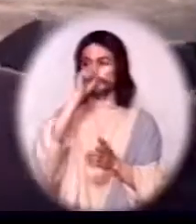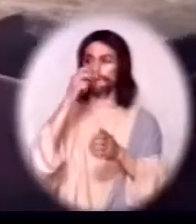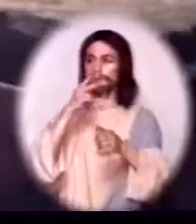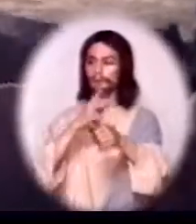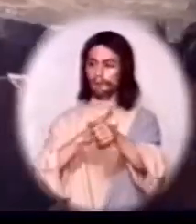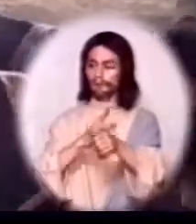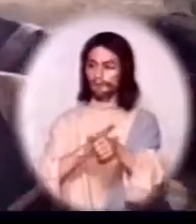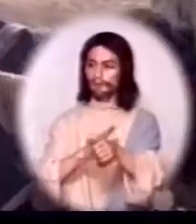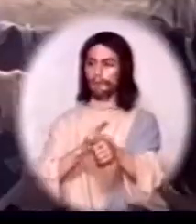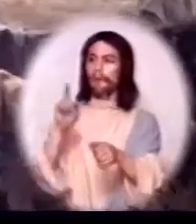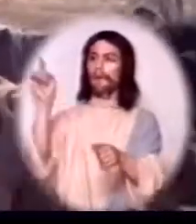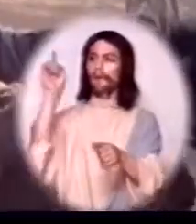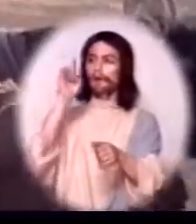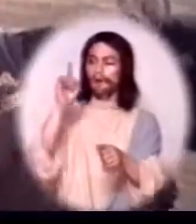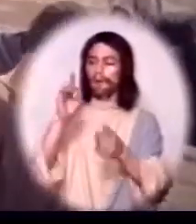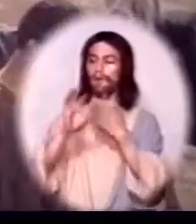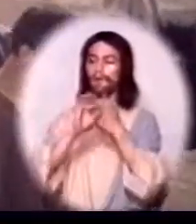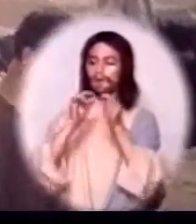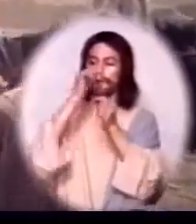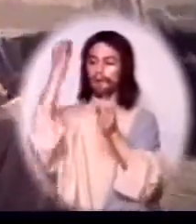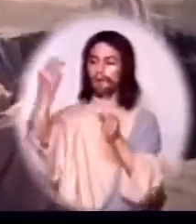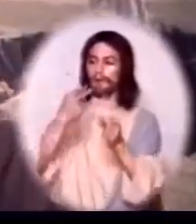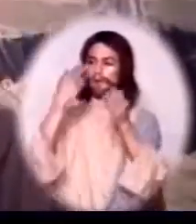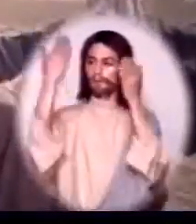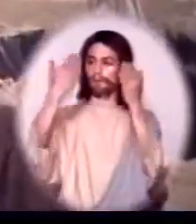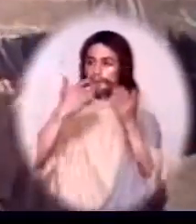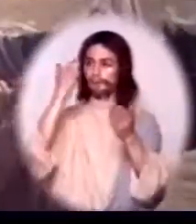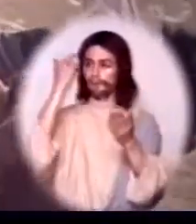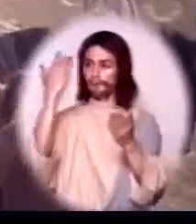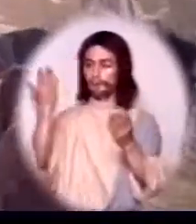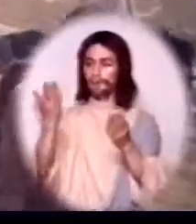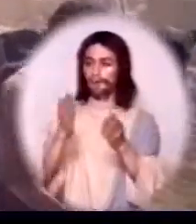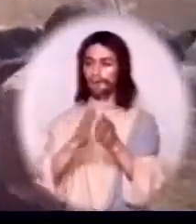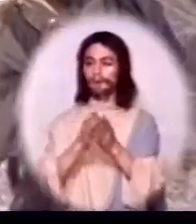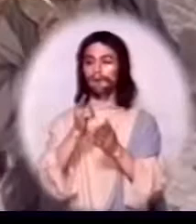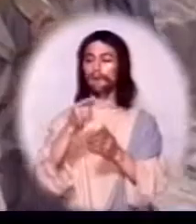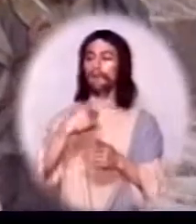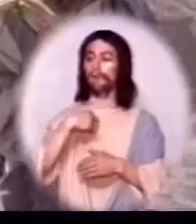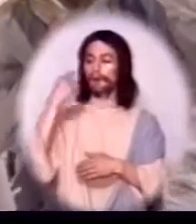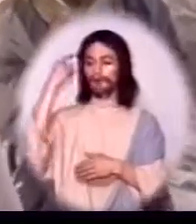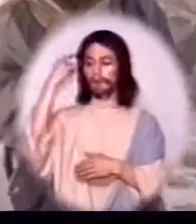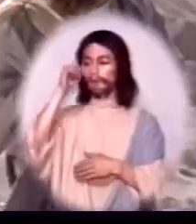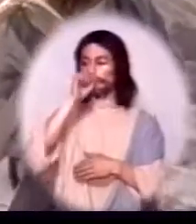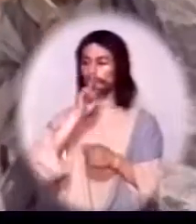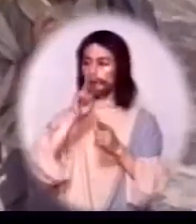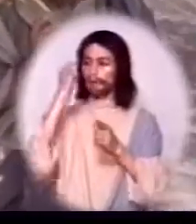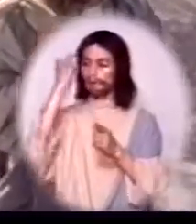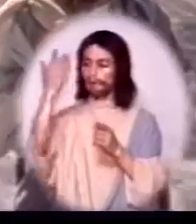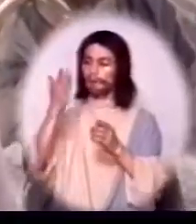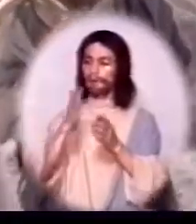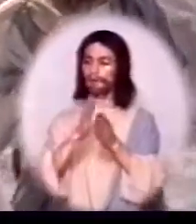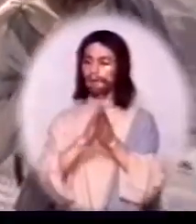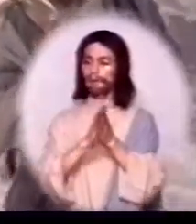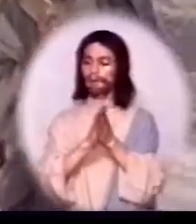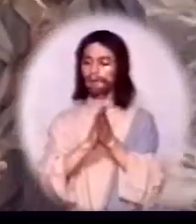선한 선생님, 어떻게 영원한 생명을 얻을 수 있습니까? 네가 어째서 나를 선하다